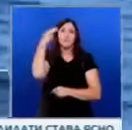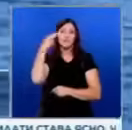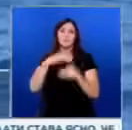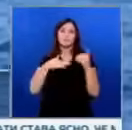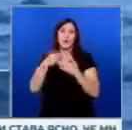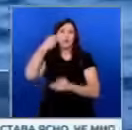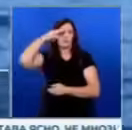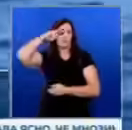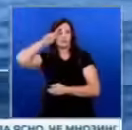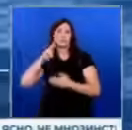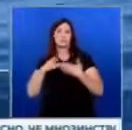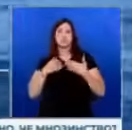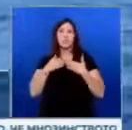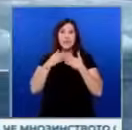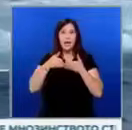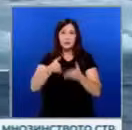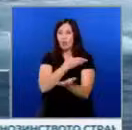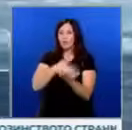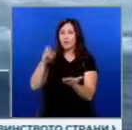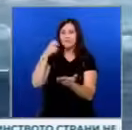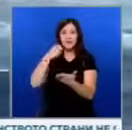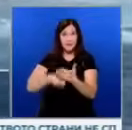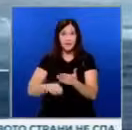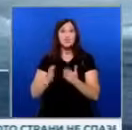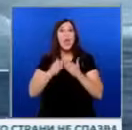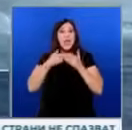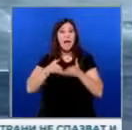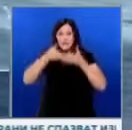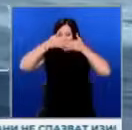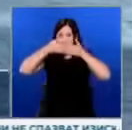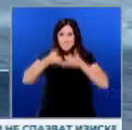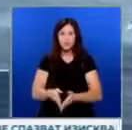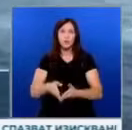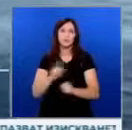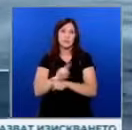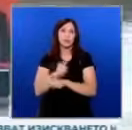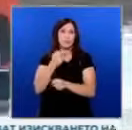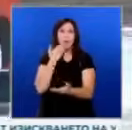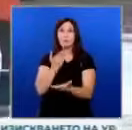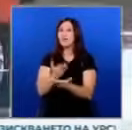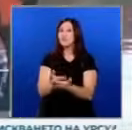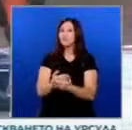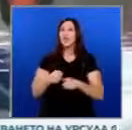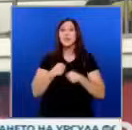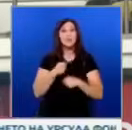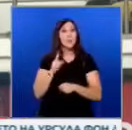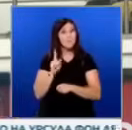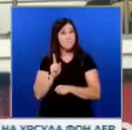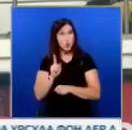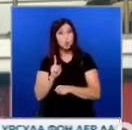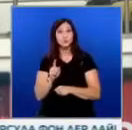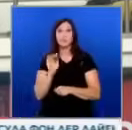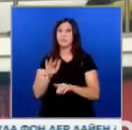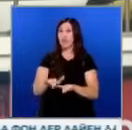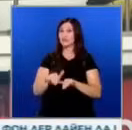построила луксозния плавателен съд, отхвърли твърденията, че яхтата е потънала за секунди. Той обяви, че трагедията е можела да